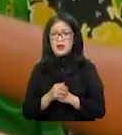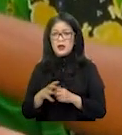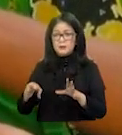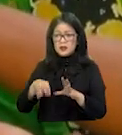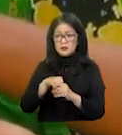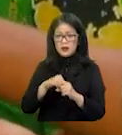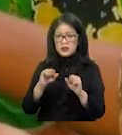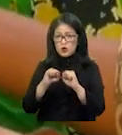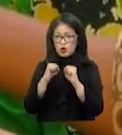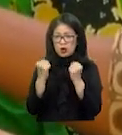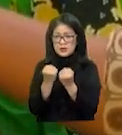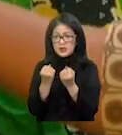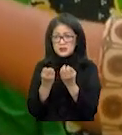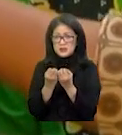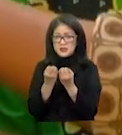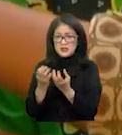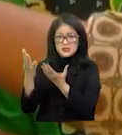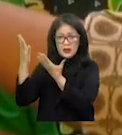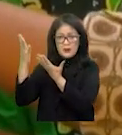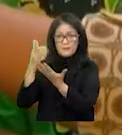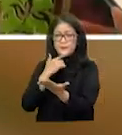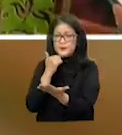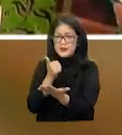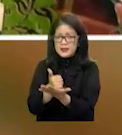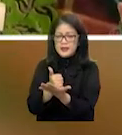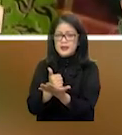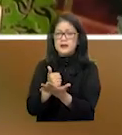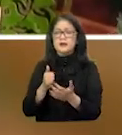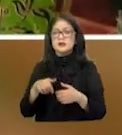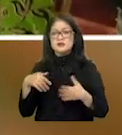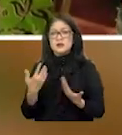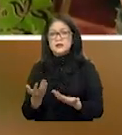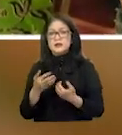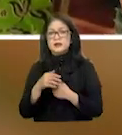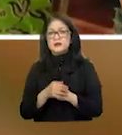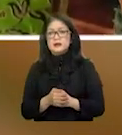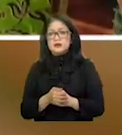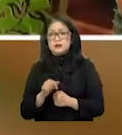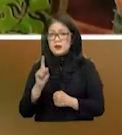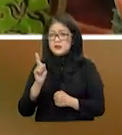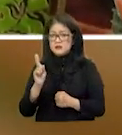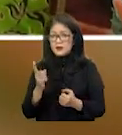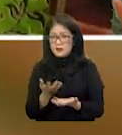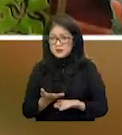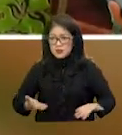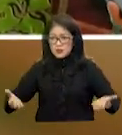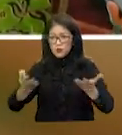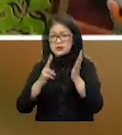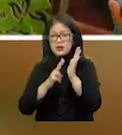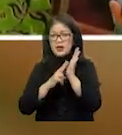organisasi Islam itu sangat penting di Indonesia. Dan situasi nasional kita